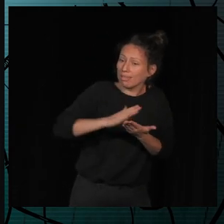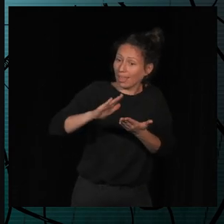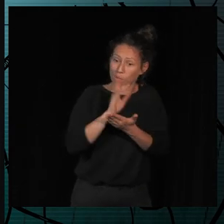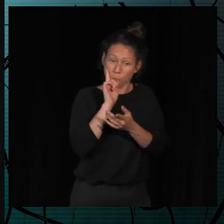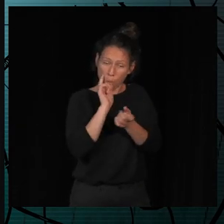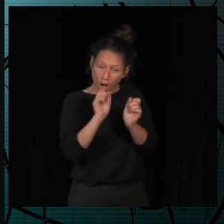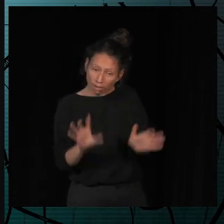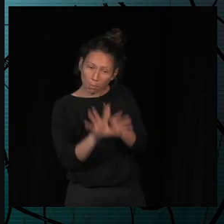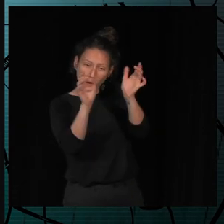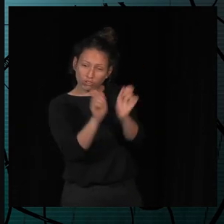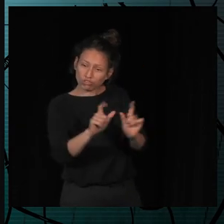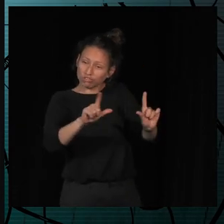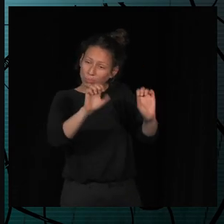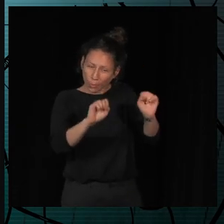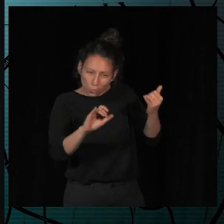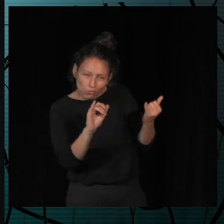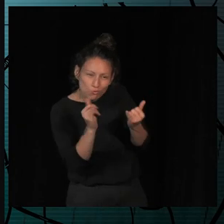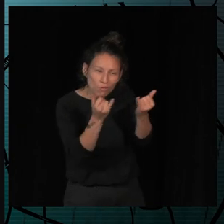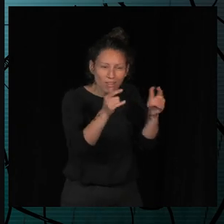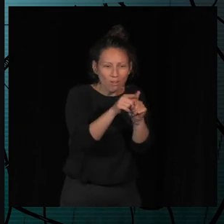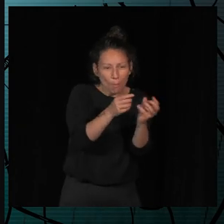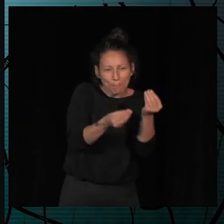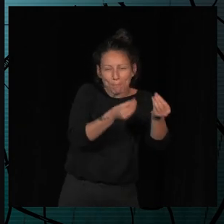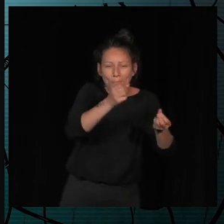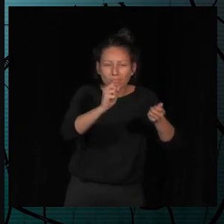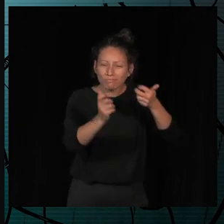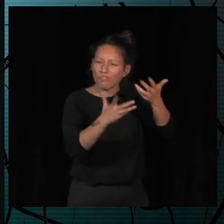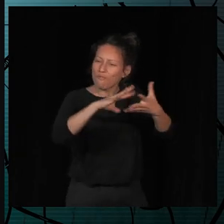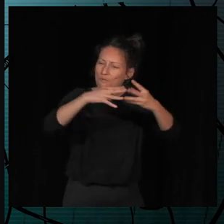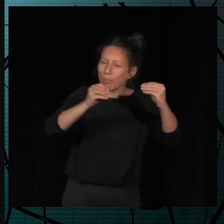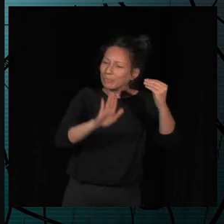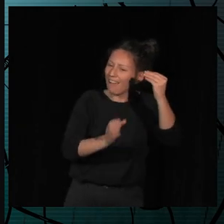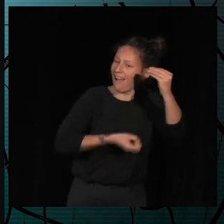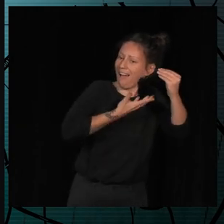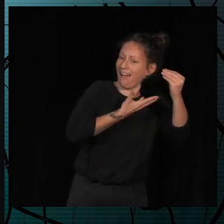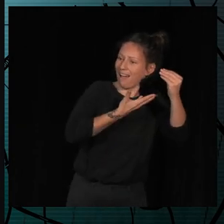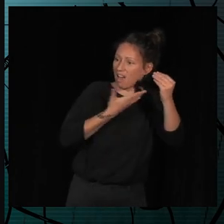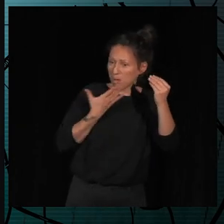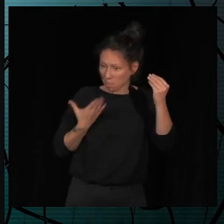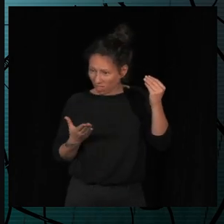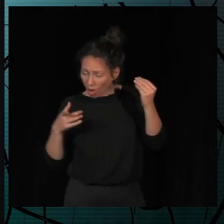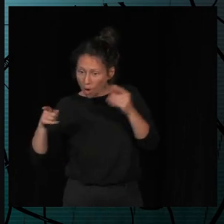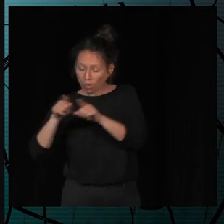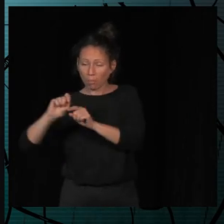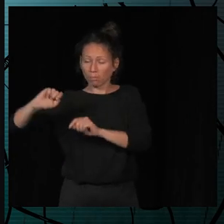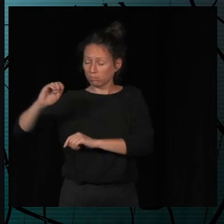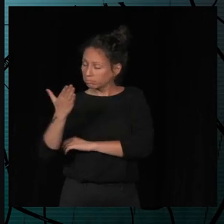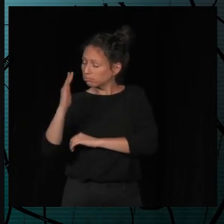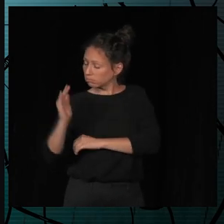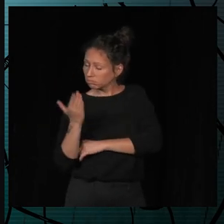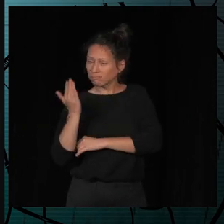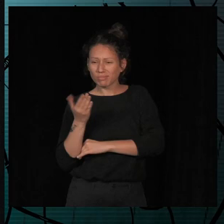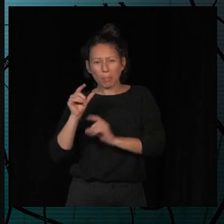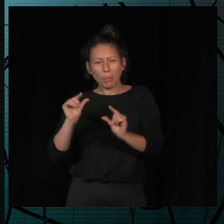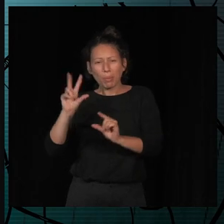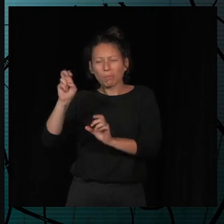images il y avait quelque chose de très intéressant l'idée maintenant qu'on puisse y mettre du hasard qu'on puisse y mettre des modèles